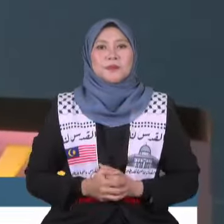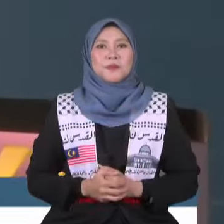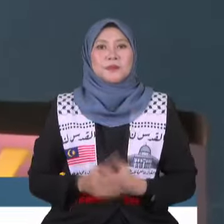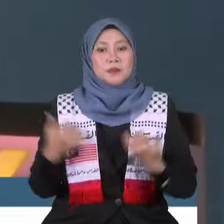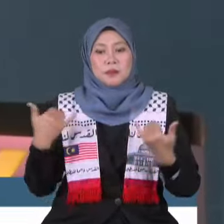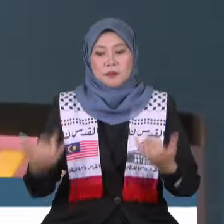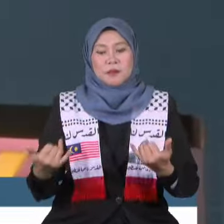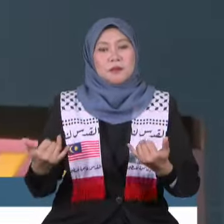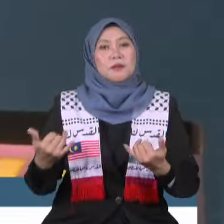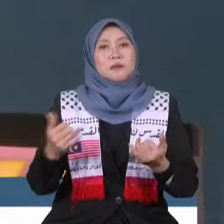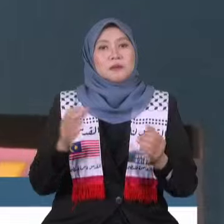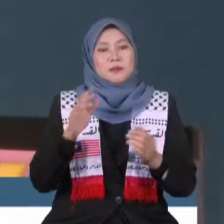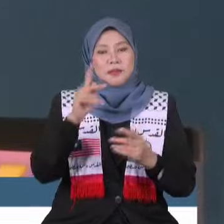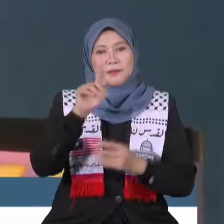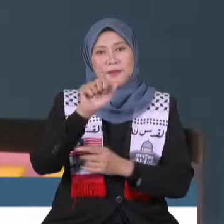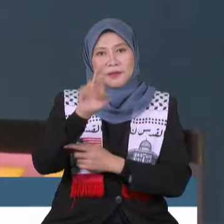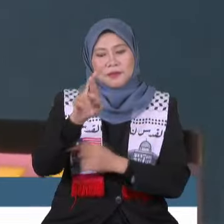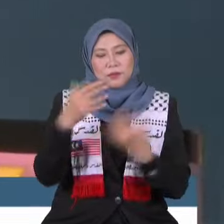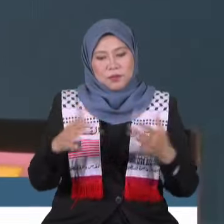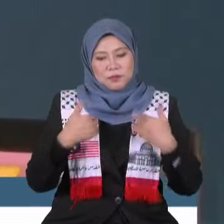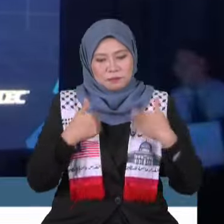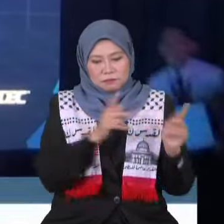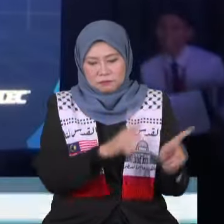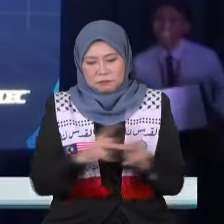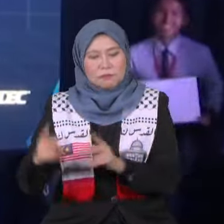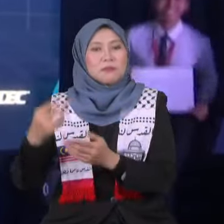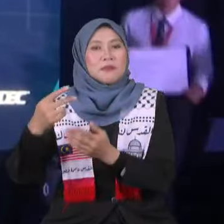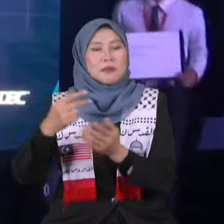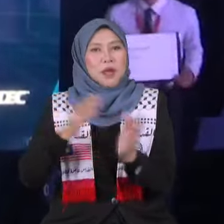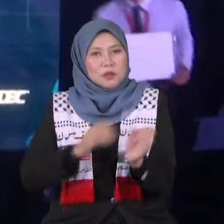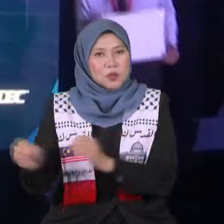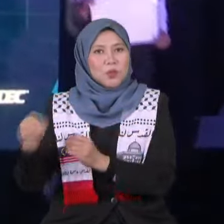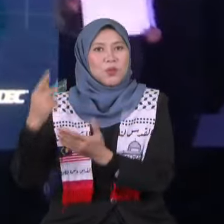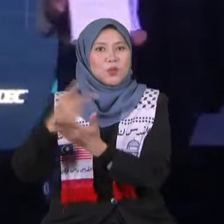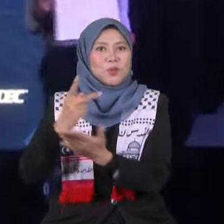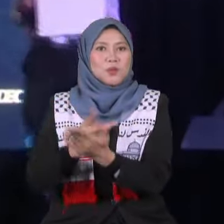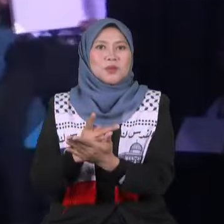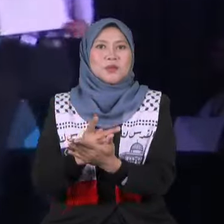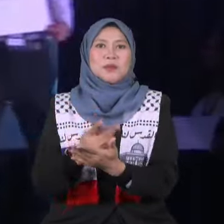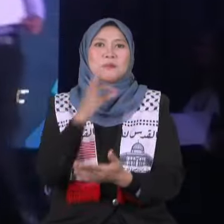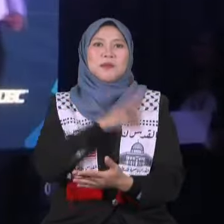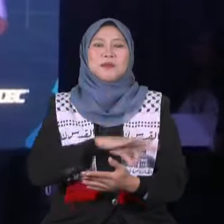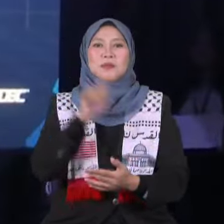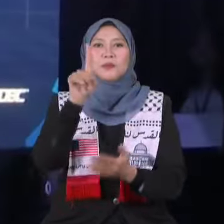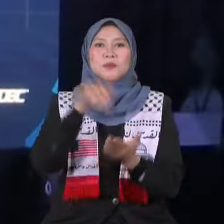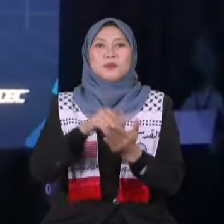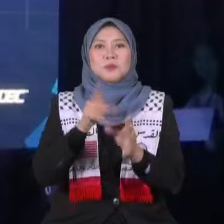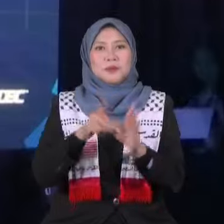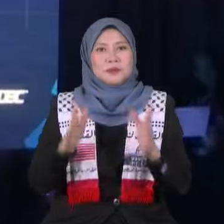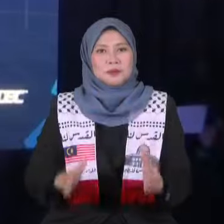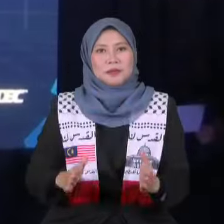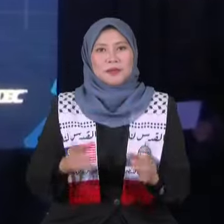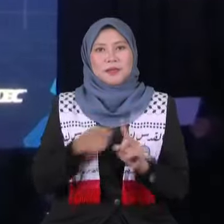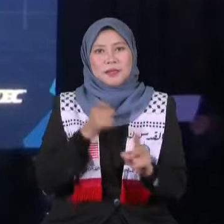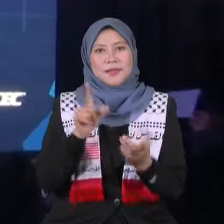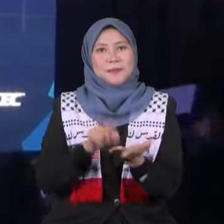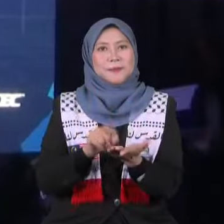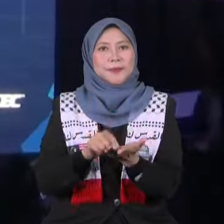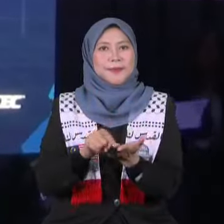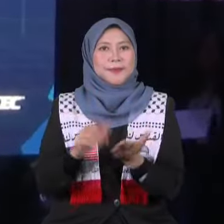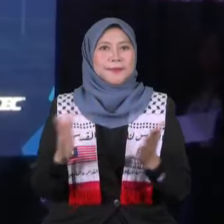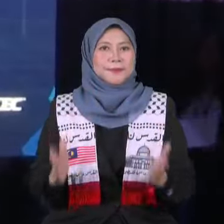Sehingga kini, Iptar telah menganjurkan 8 kursus berkaitan AI dan telah memanfaatkan sekitar 1,000 peserta dari kalangan penggiat media.